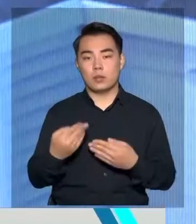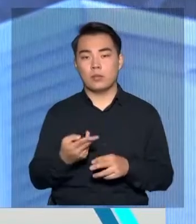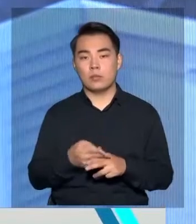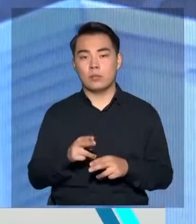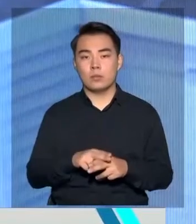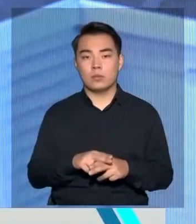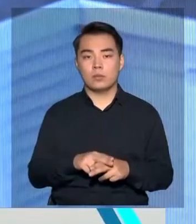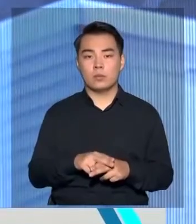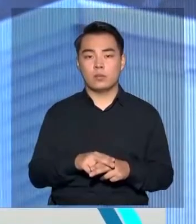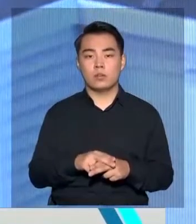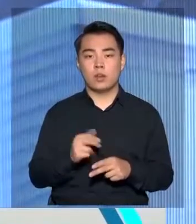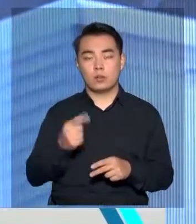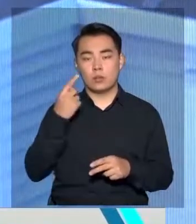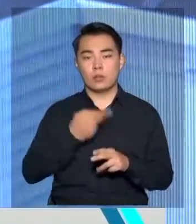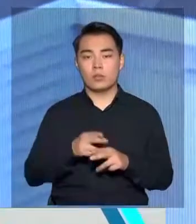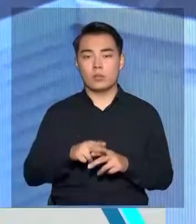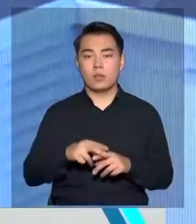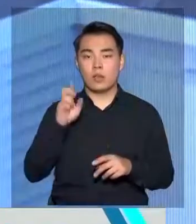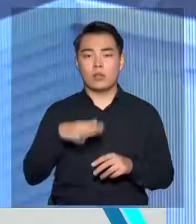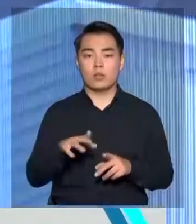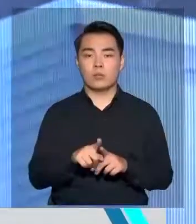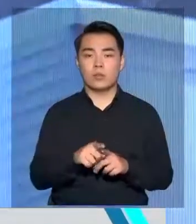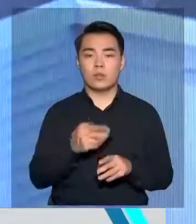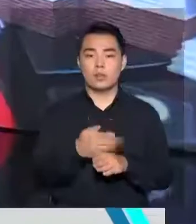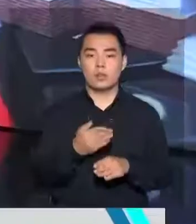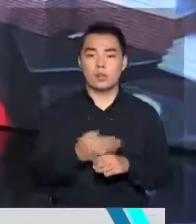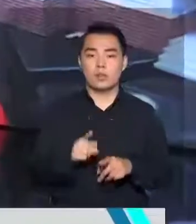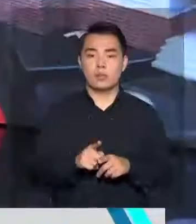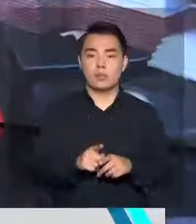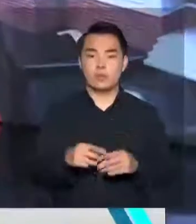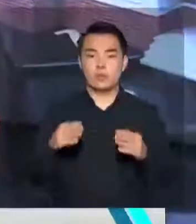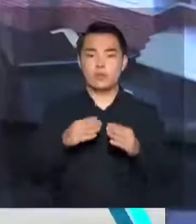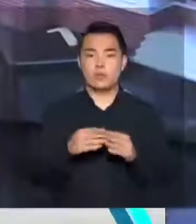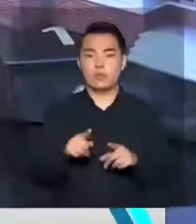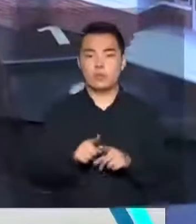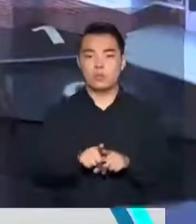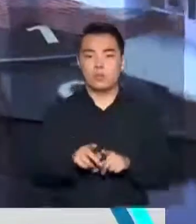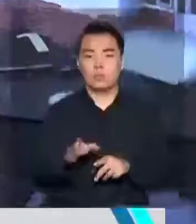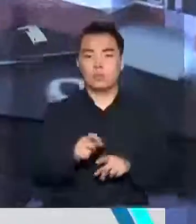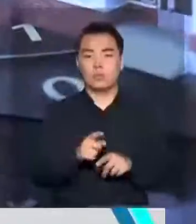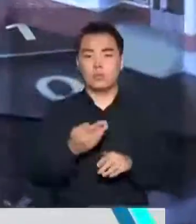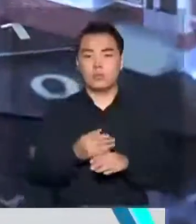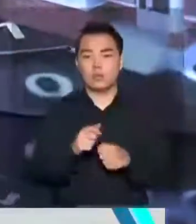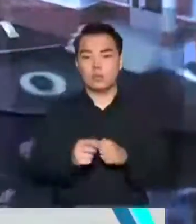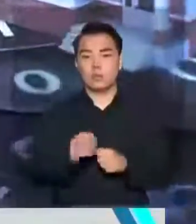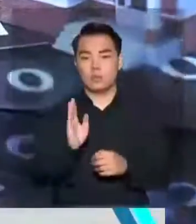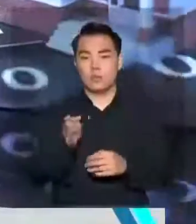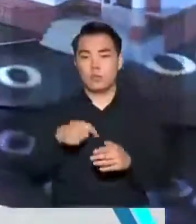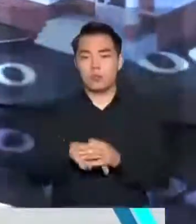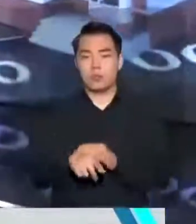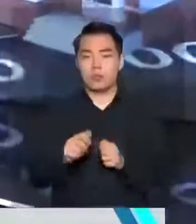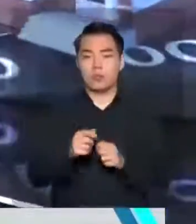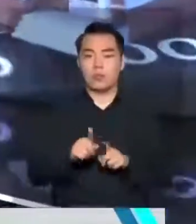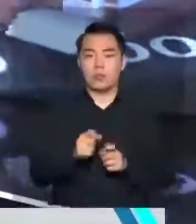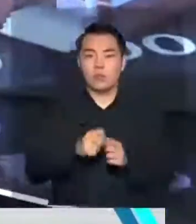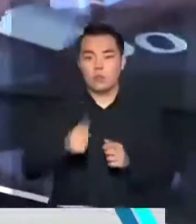өздеріңіз жақсы білесіздер, мемлекет бір шетінен кредиттік тұрғын үйдің құрылысына қомақты қаржы бөліп отыр. Ол қаржы